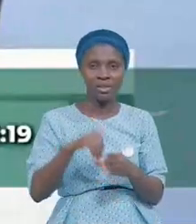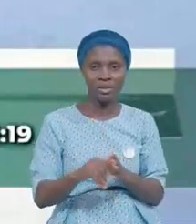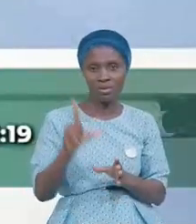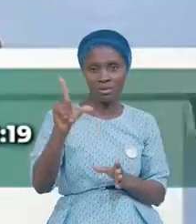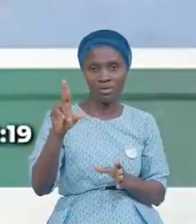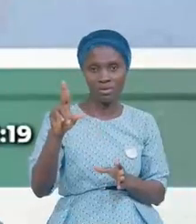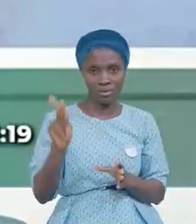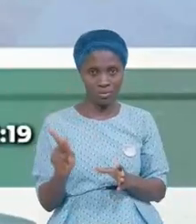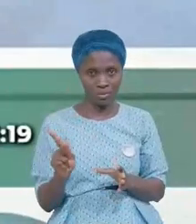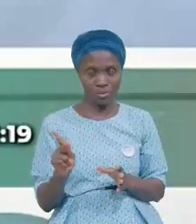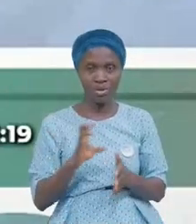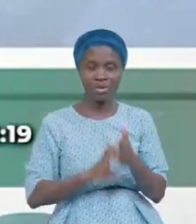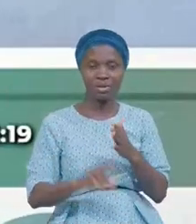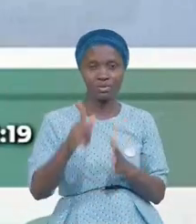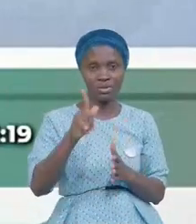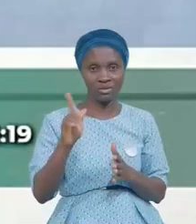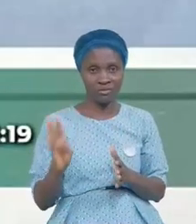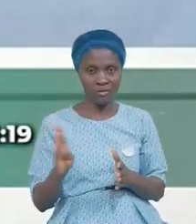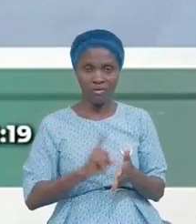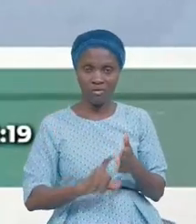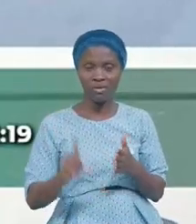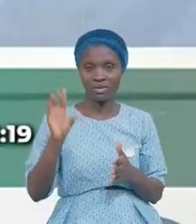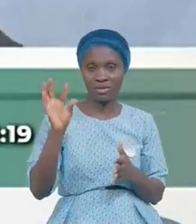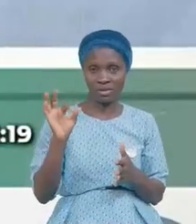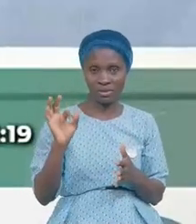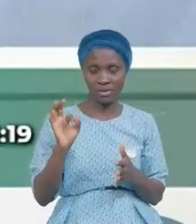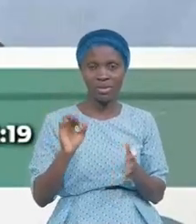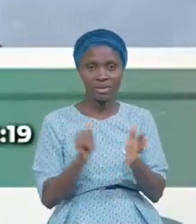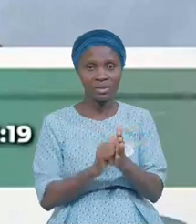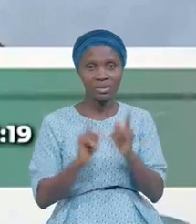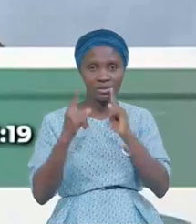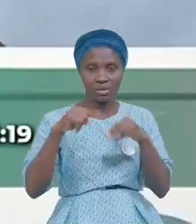Luc 24, 19. 19 parle de Christ.